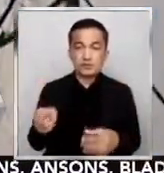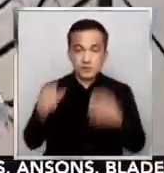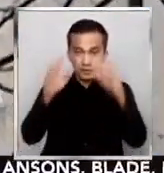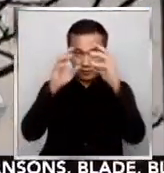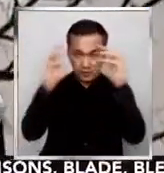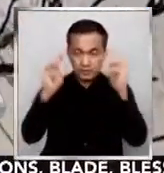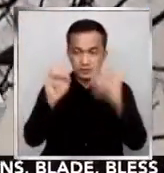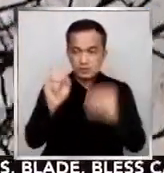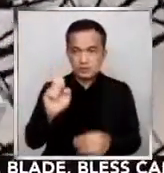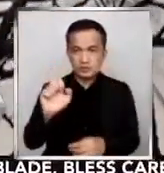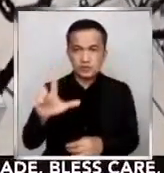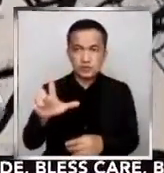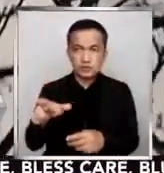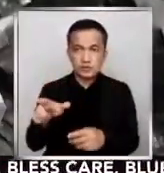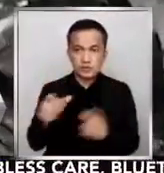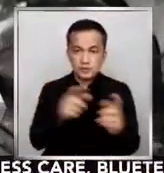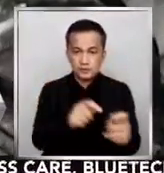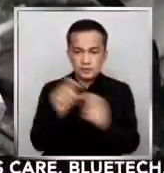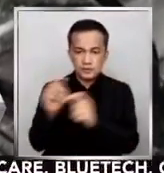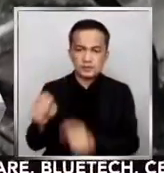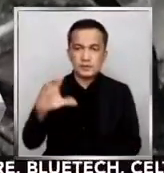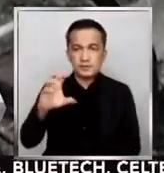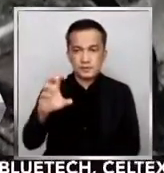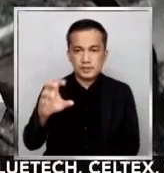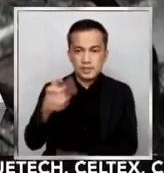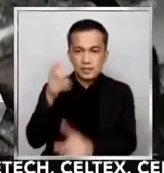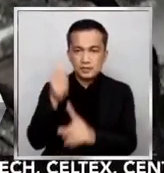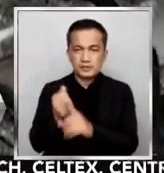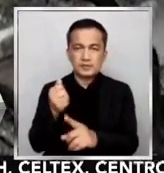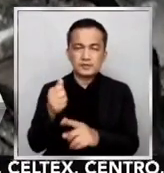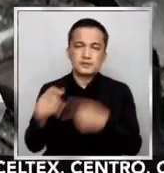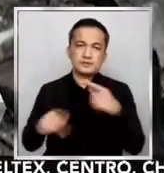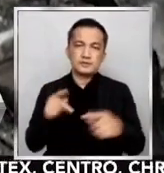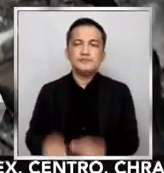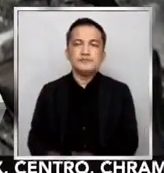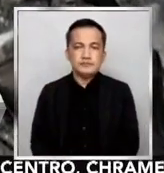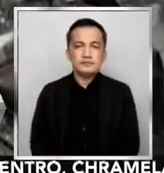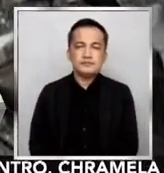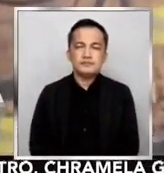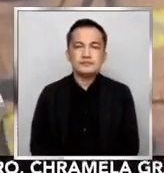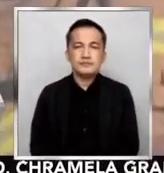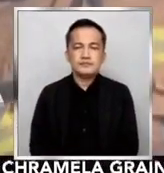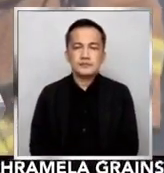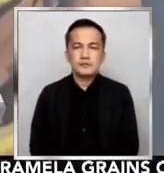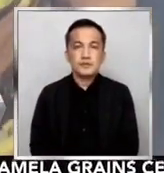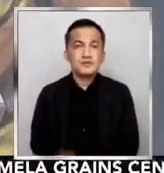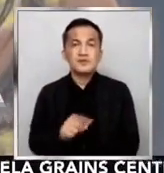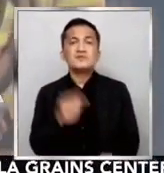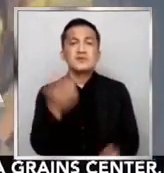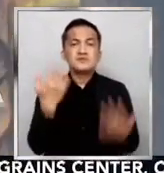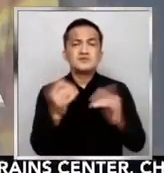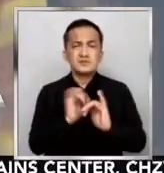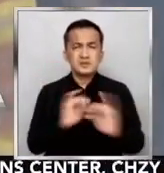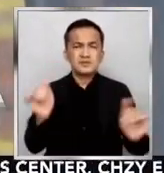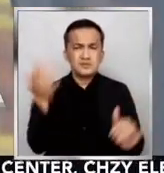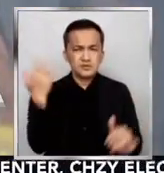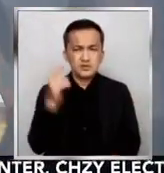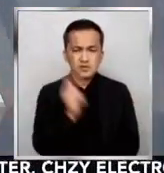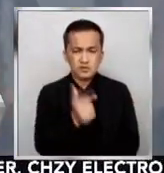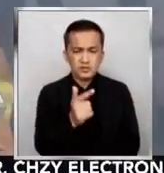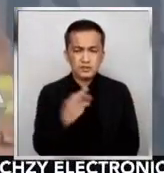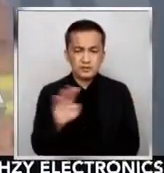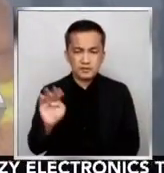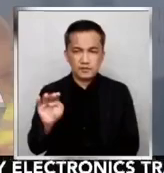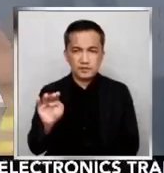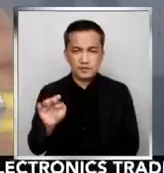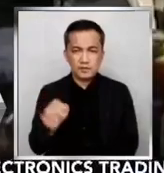ang pag-relocate sa may 500 apektadong residente. Nagkasunog na rin doon noong 2014, naudlot po ang matagal